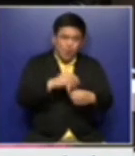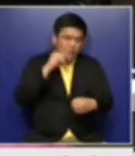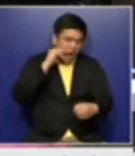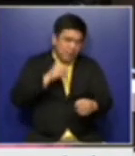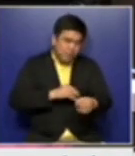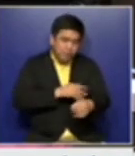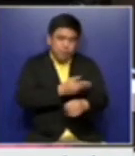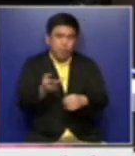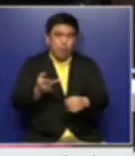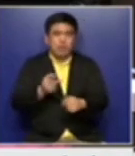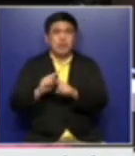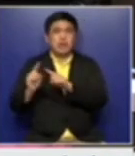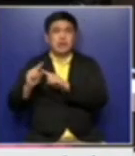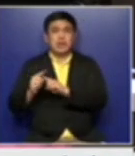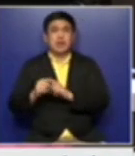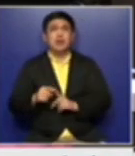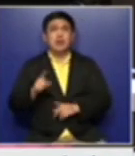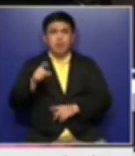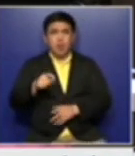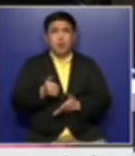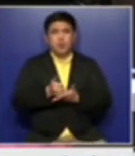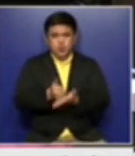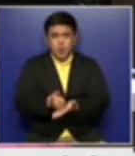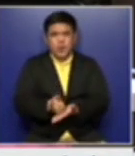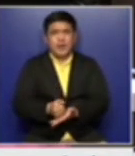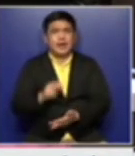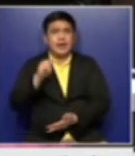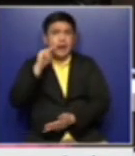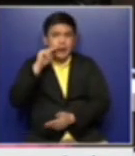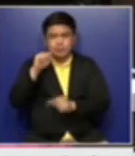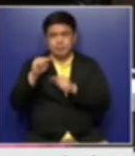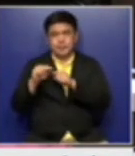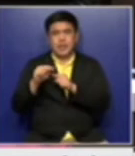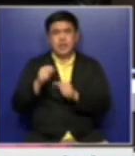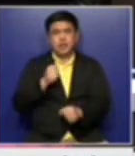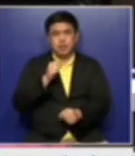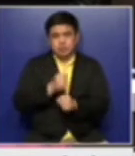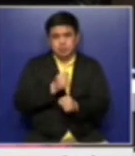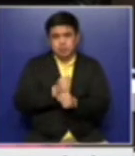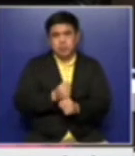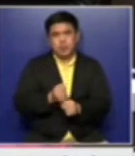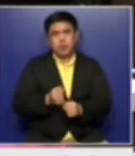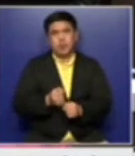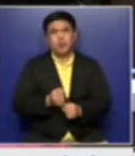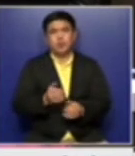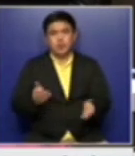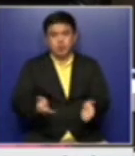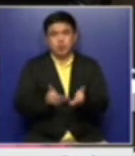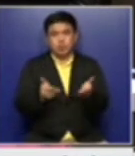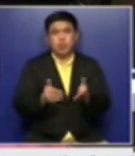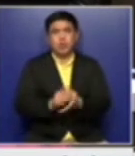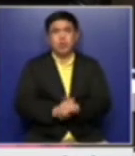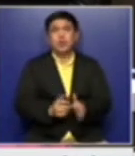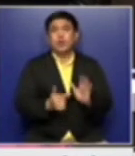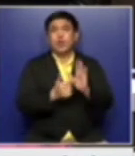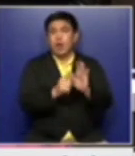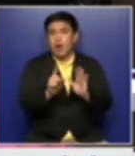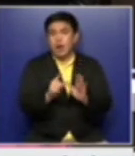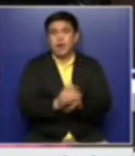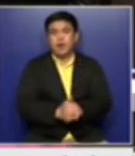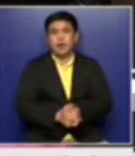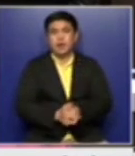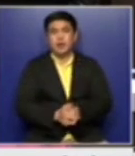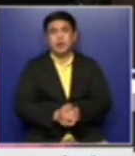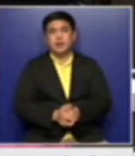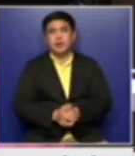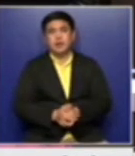การสนับสนุนแหล่งน้ำในองค์กรปกครองส่วนท้องถิ่นในงบการอุดหนุนนั้นเช่นไปสนับสนุนในงานดี